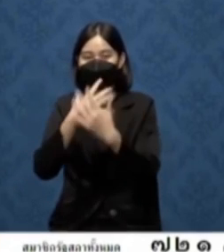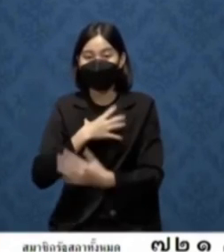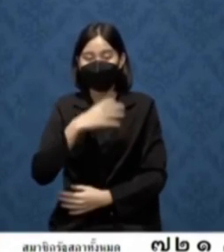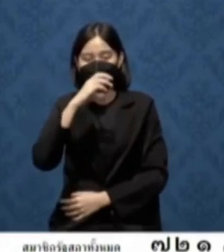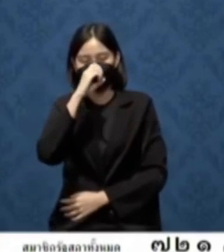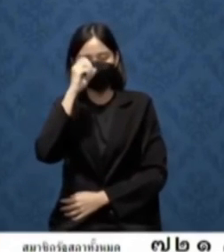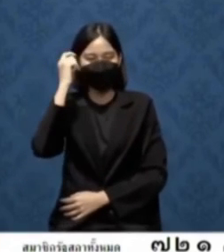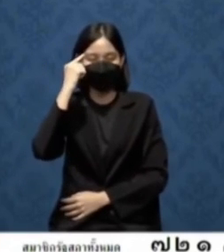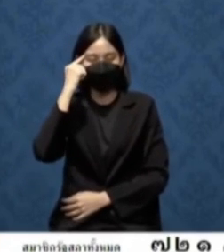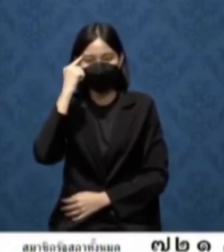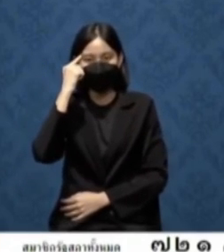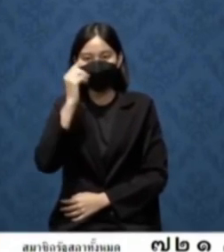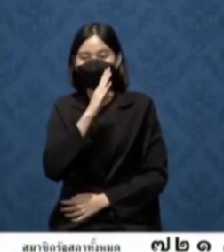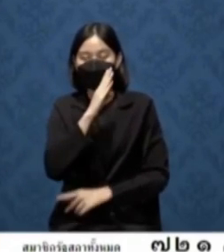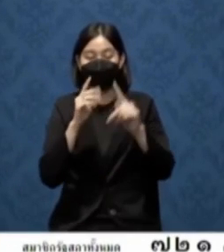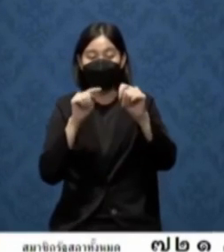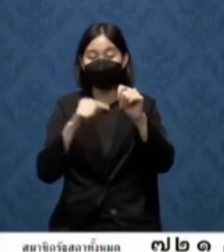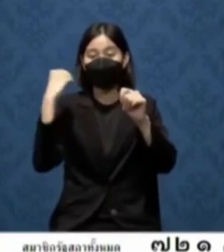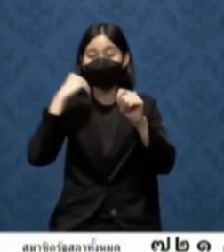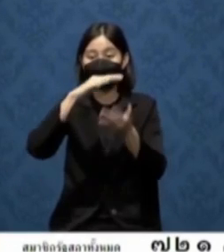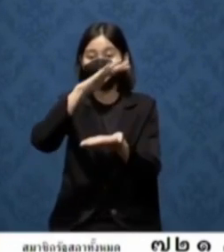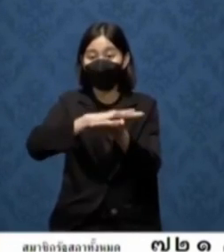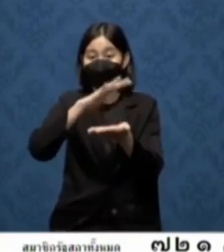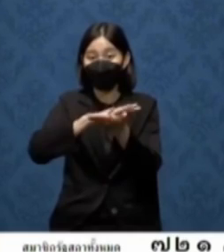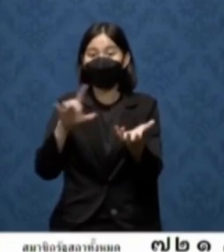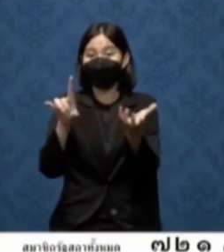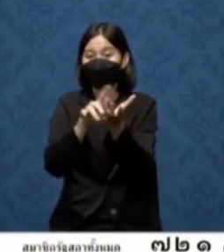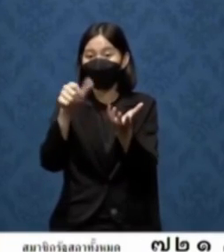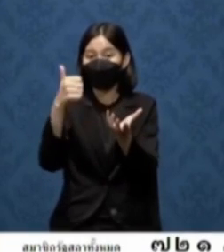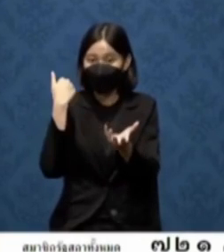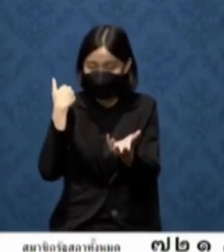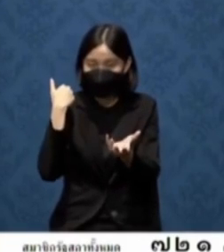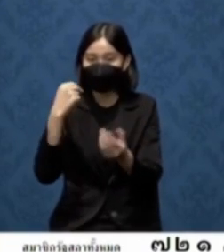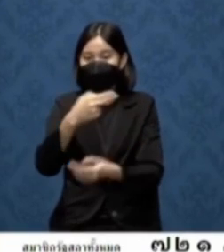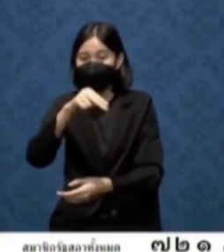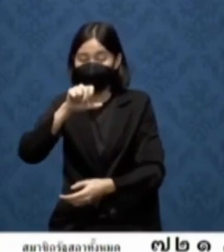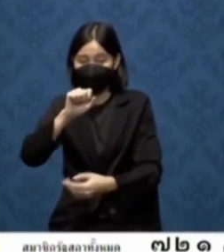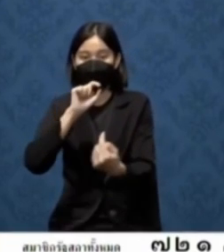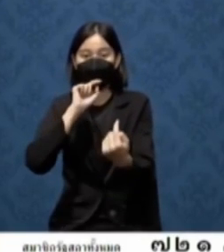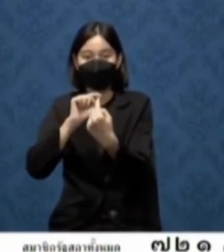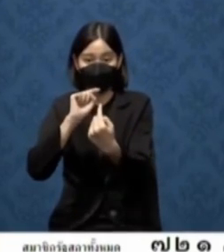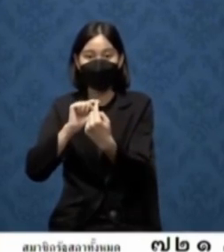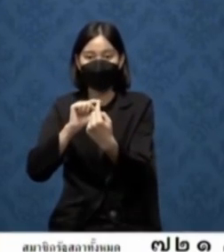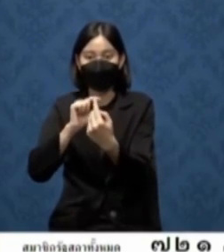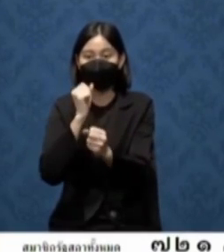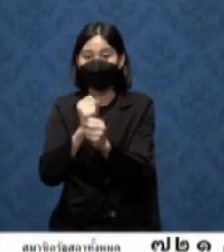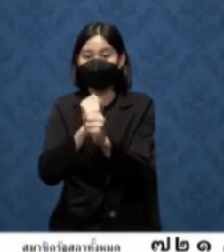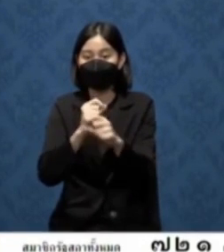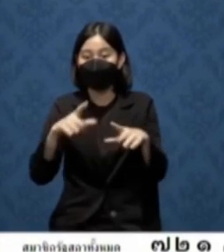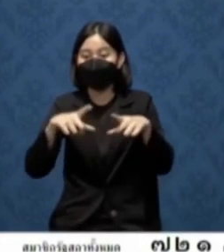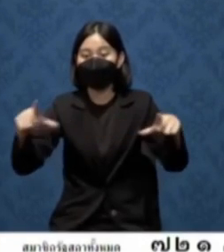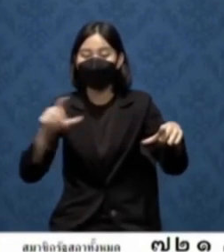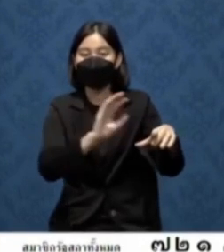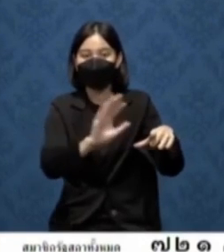ดูว่าถ้าทุกตำบลมีโรงเรียนที่มีคุณภาพมีหลักสูตรที่ซ้อนสอดคล้องกับงานในพื้นที่แต่ในขณ